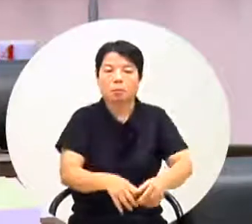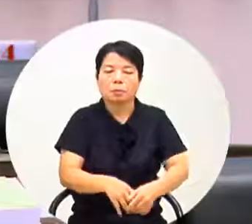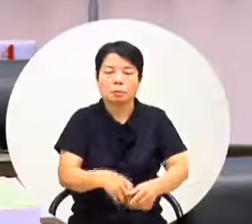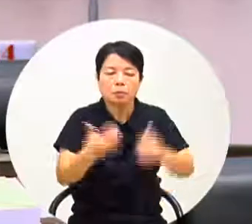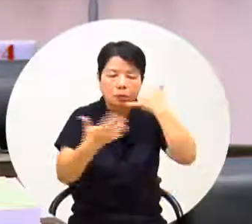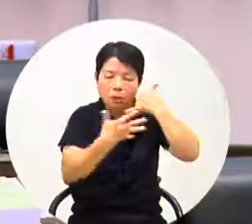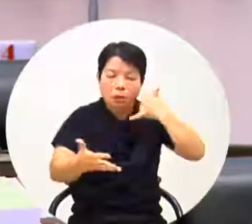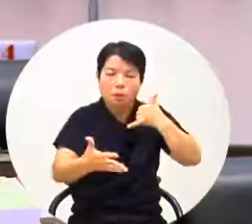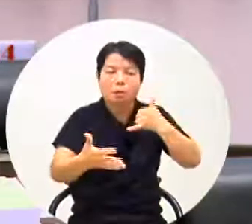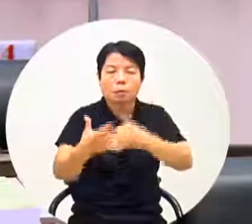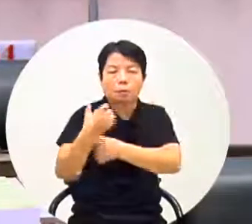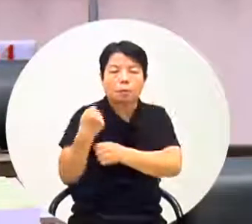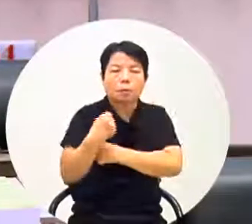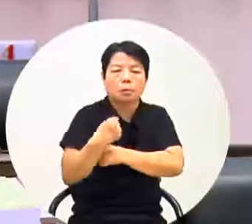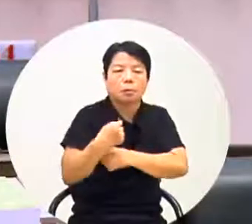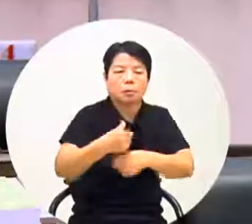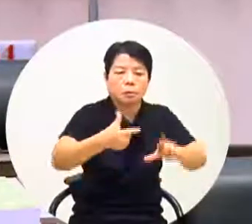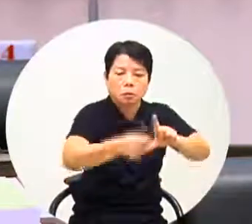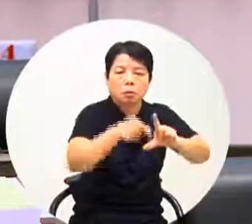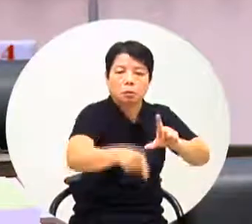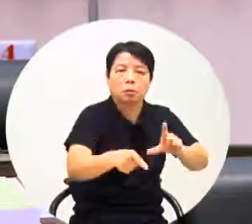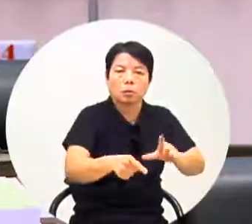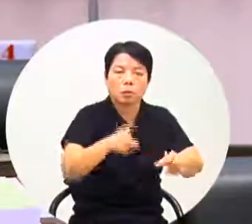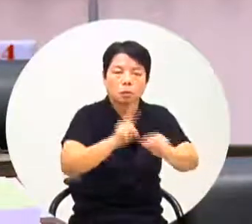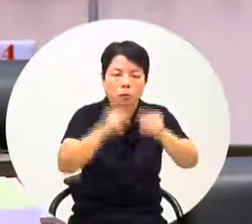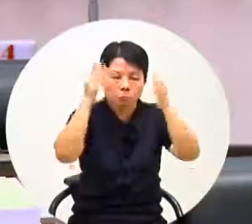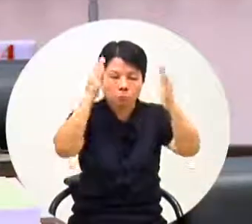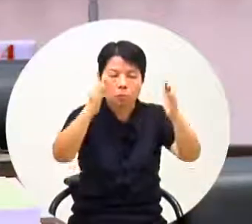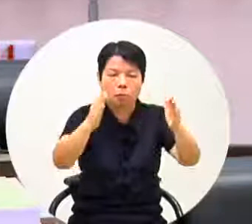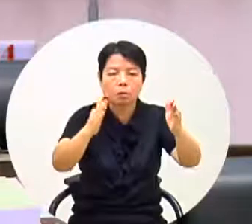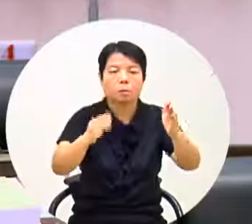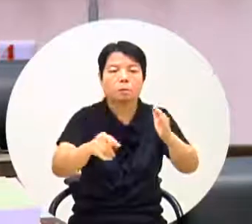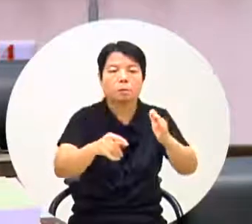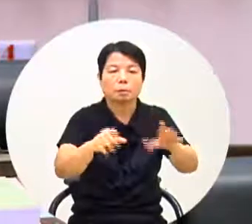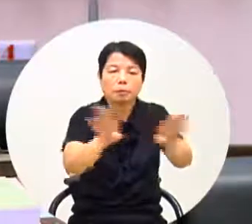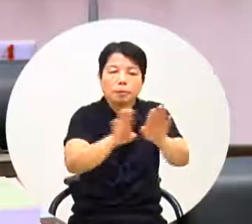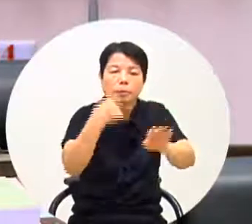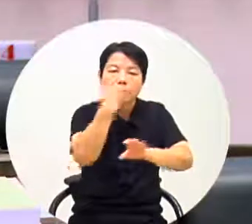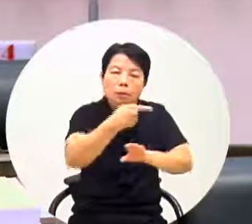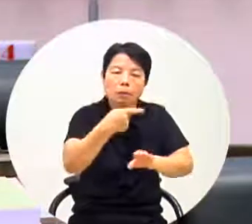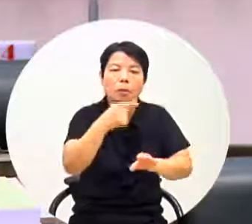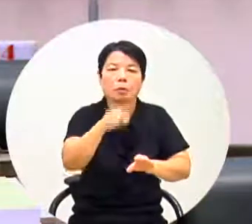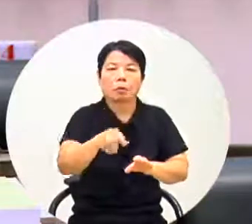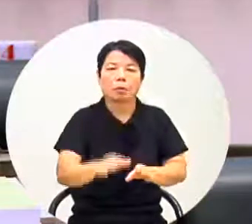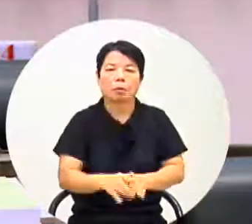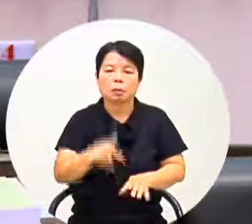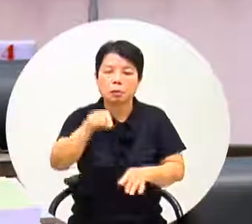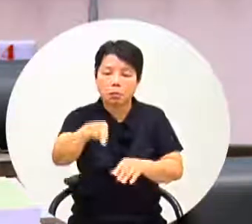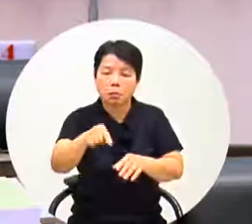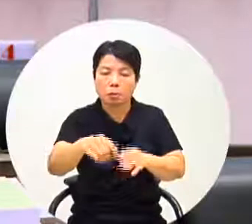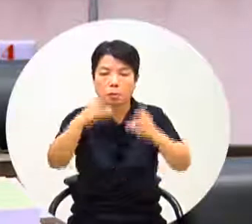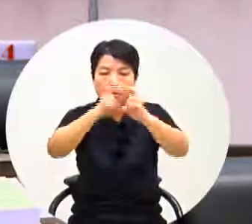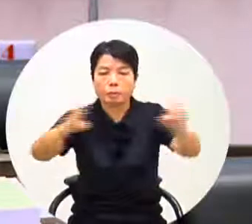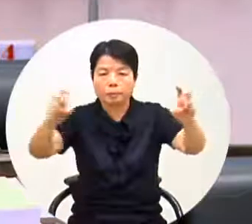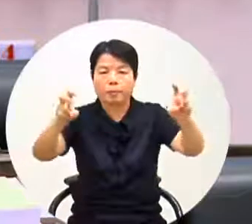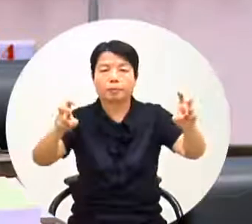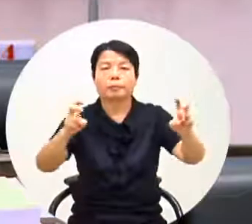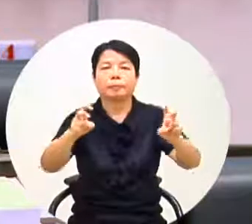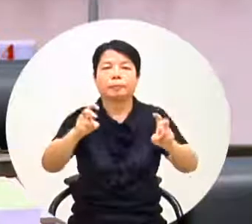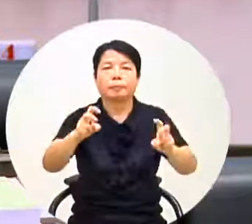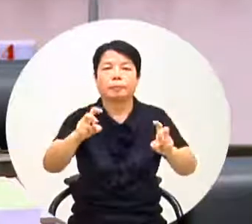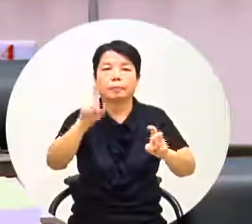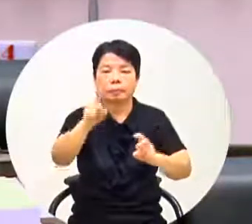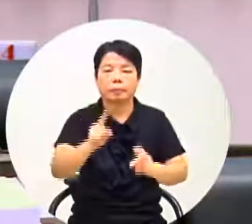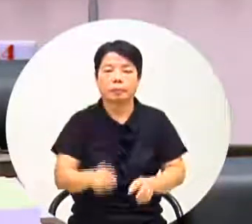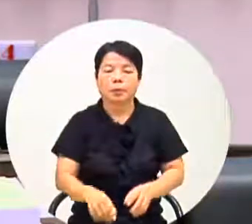区中正门门口附近的有一个北极店，我们铺货